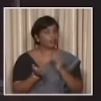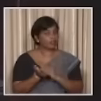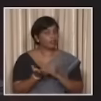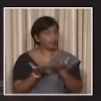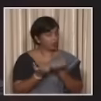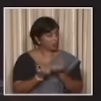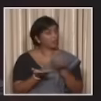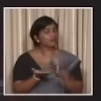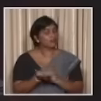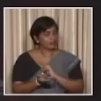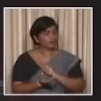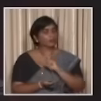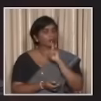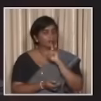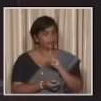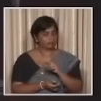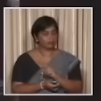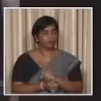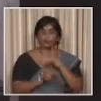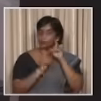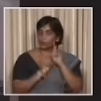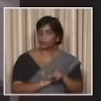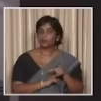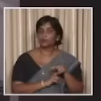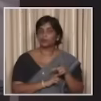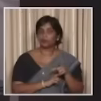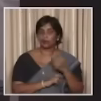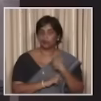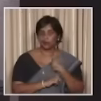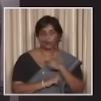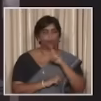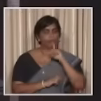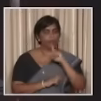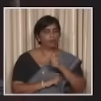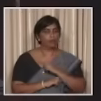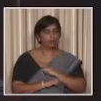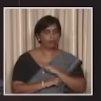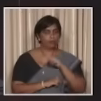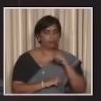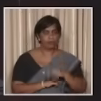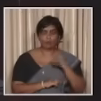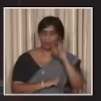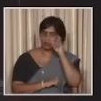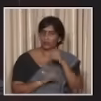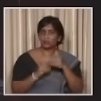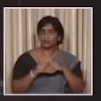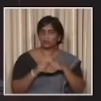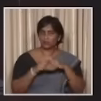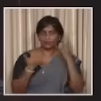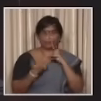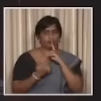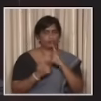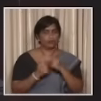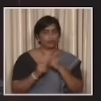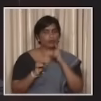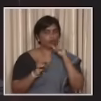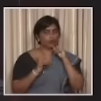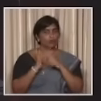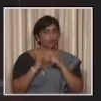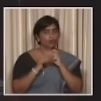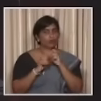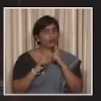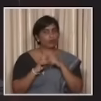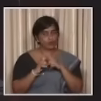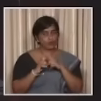තව තියෙනවා කියන්න පුළුවන්. ඒ නිසා මම එකක් කියන්න කැමතියි දැන් බලන්න මම දැක්කද පුවත්පතක තියෙනවා කෝප් කමිටුවද